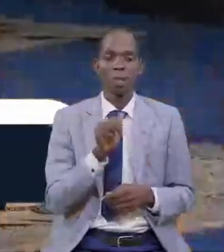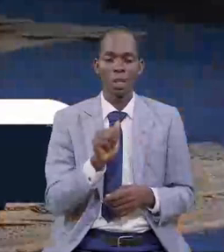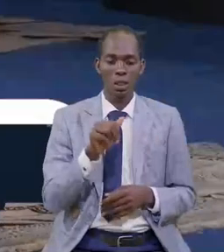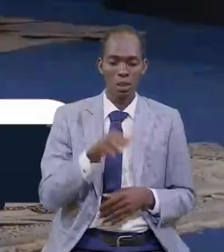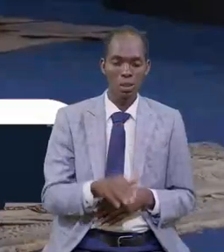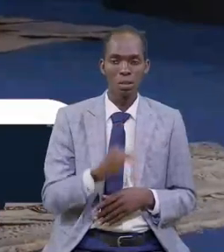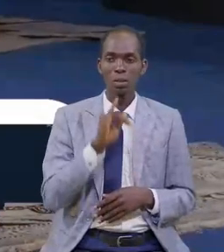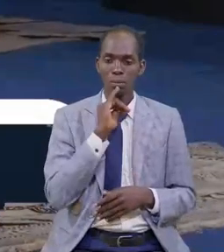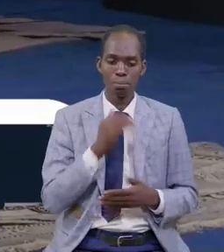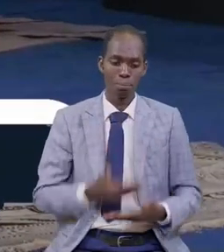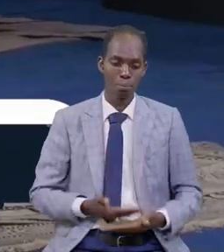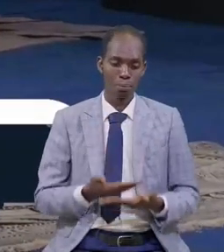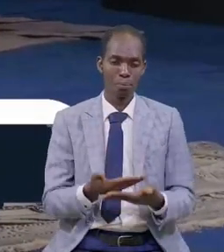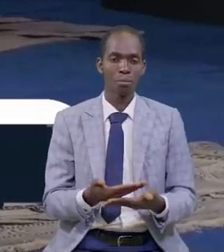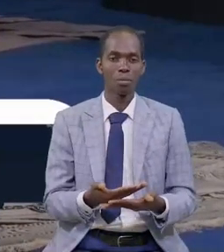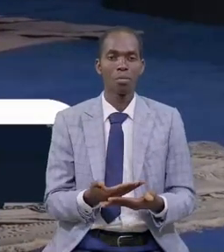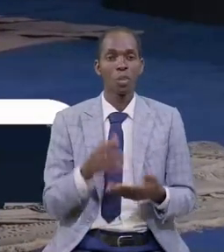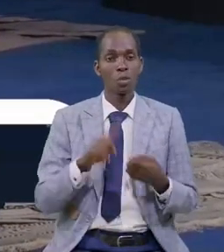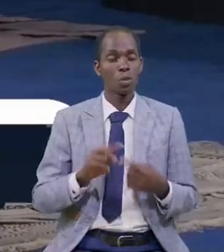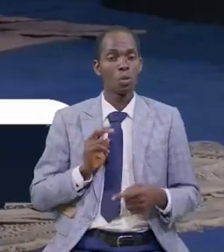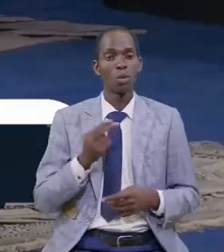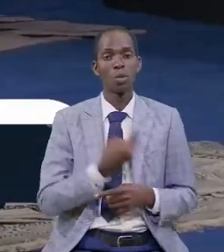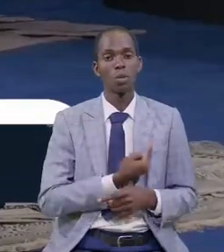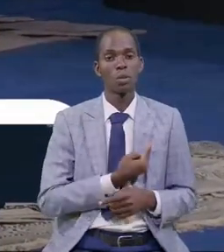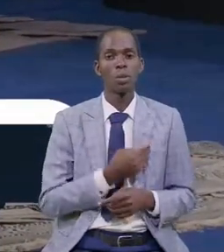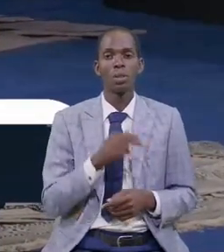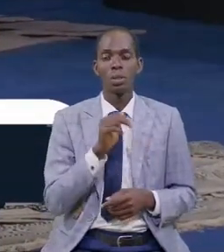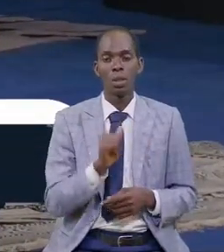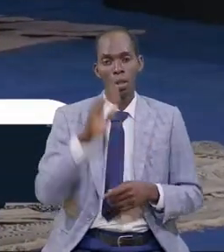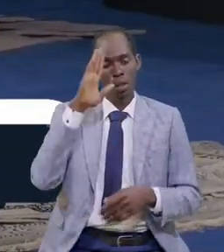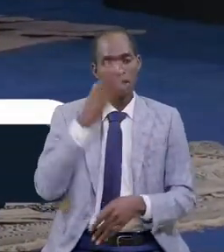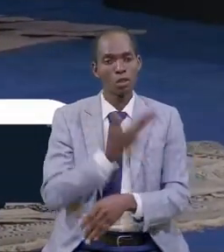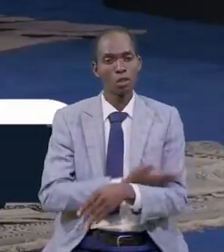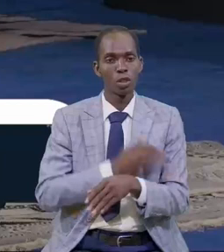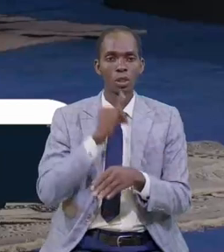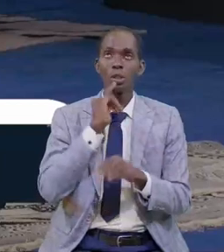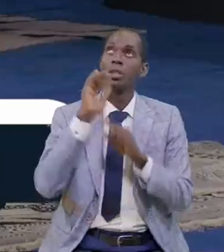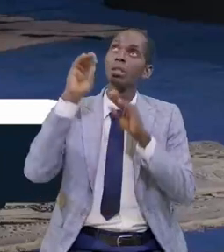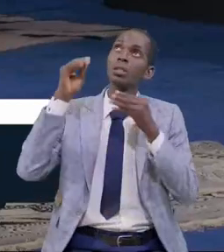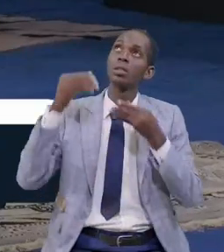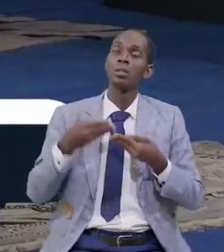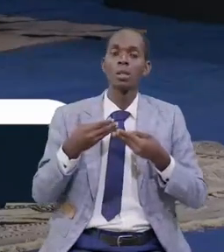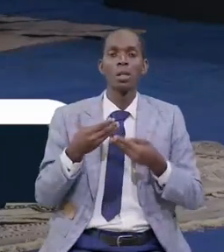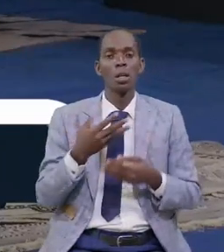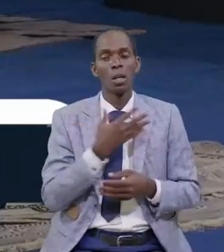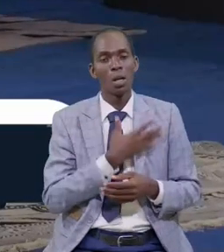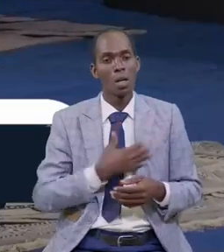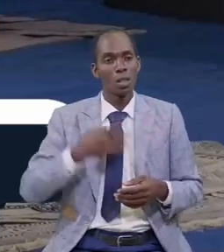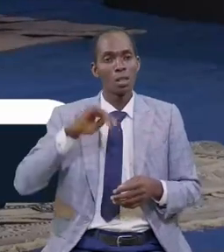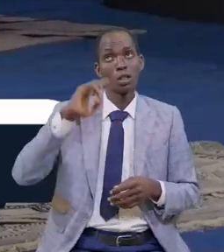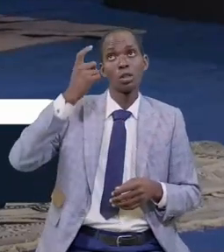nous est né un fils nous est donné et la